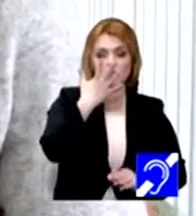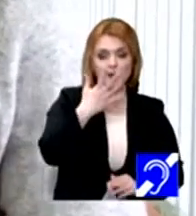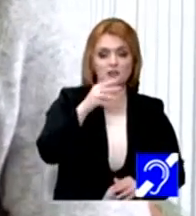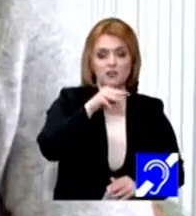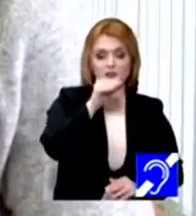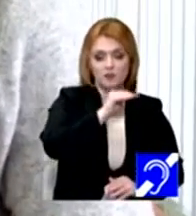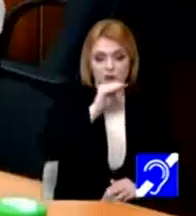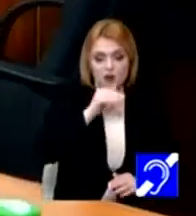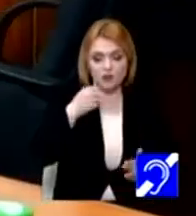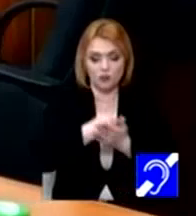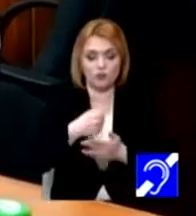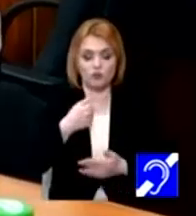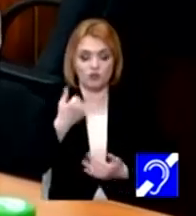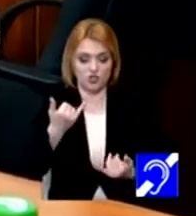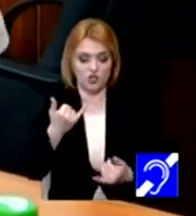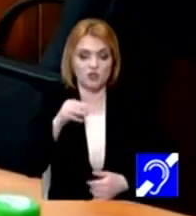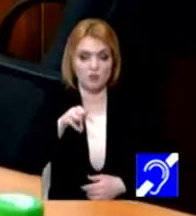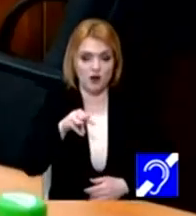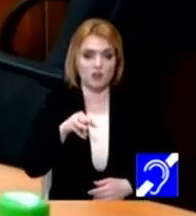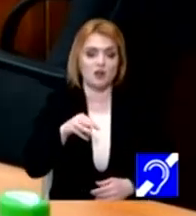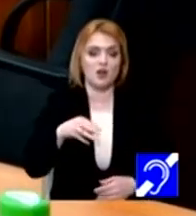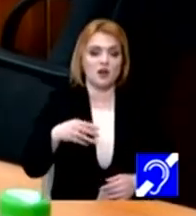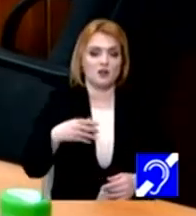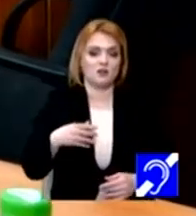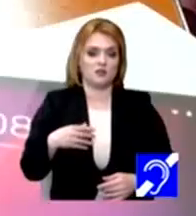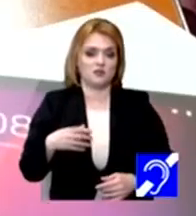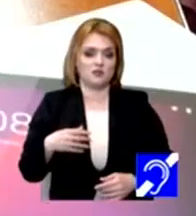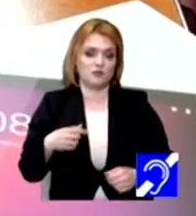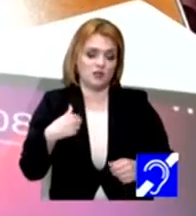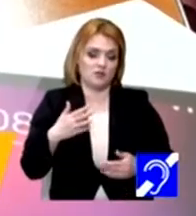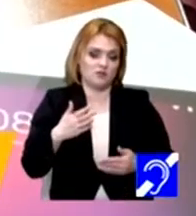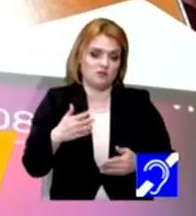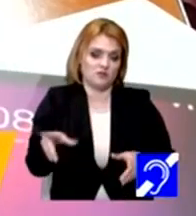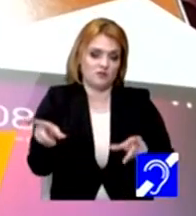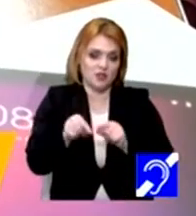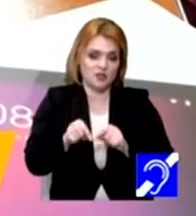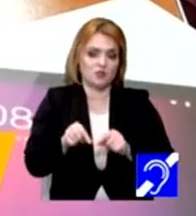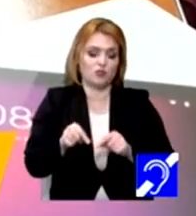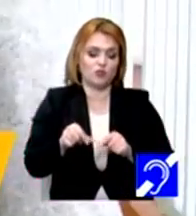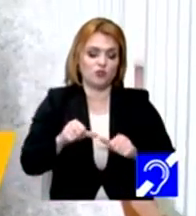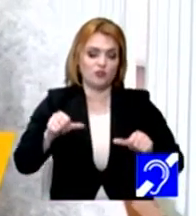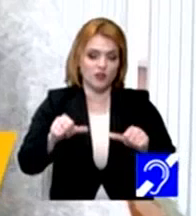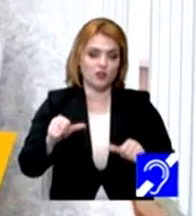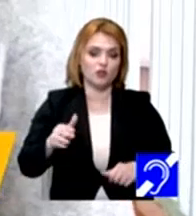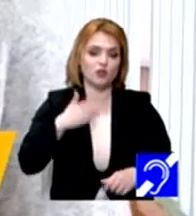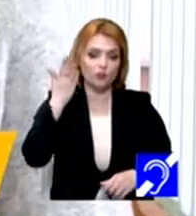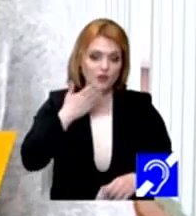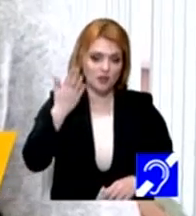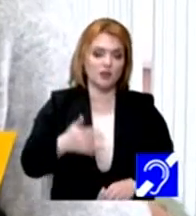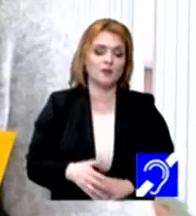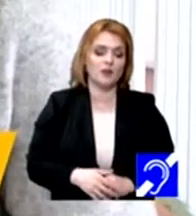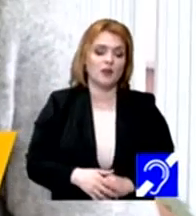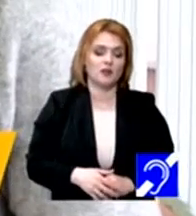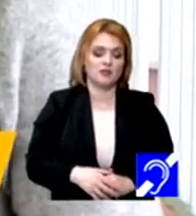de Ambasada României pentru a distribui mai mult de 600 tablete pentru copiii din Republica Moldova. Deci au fost distribuite în toate